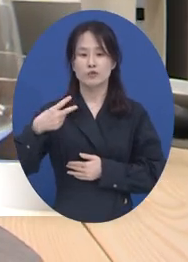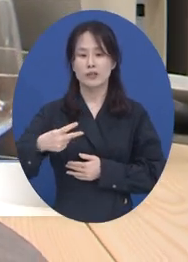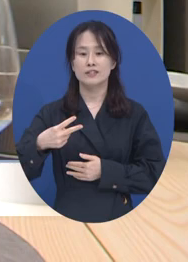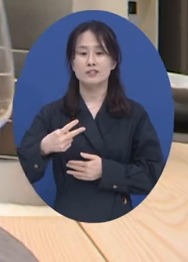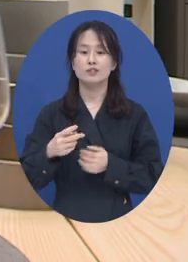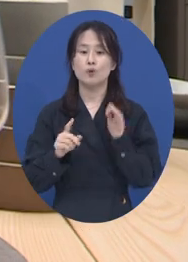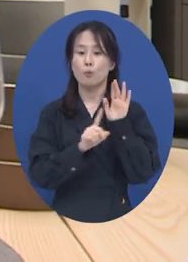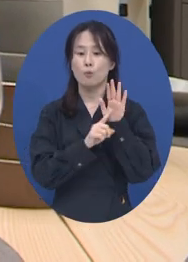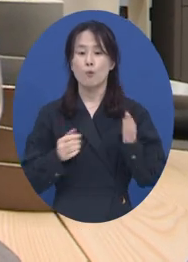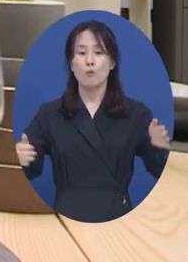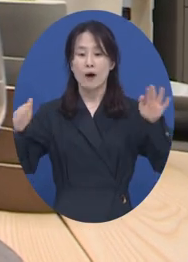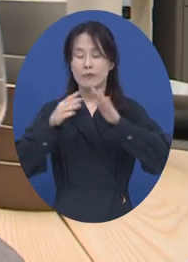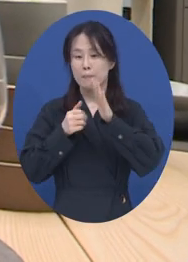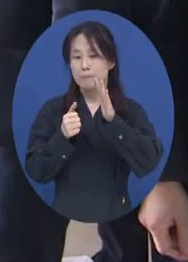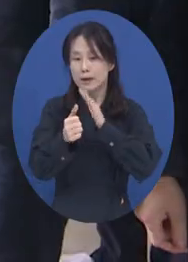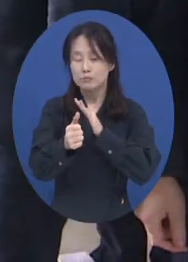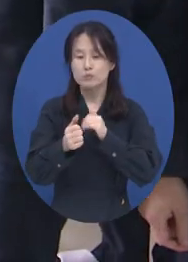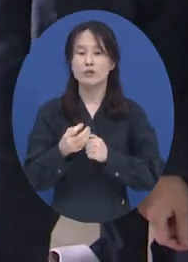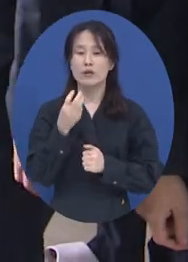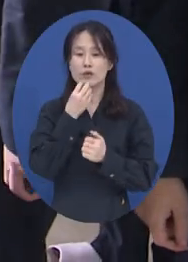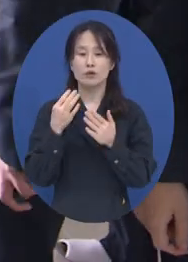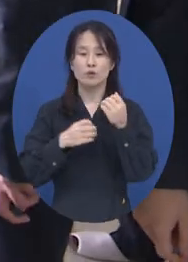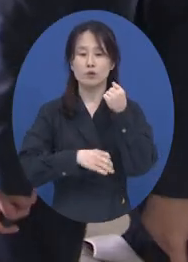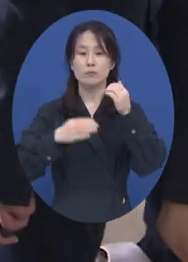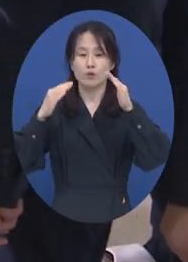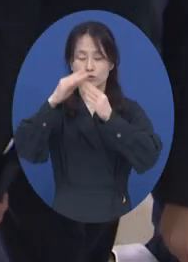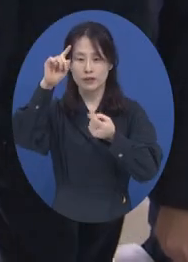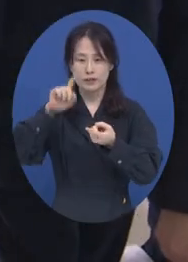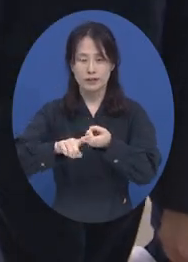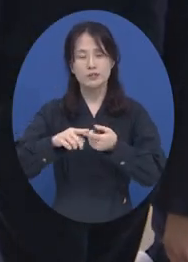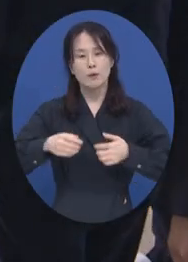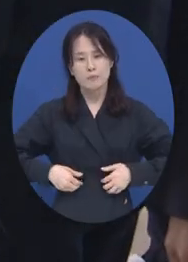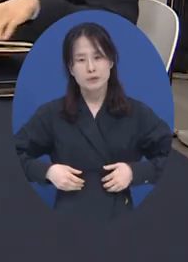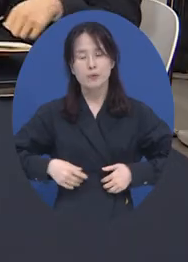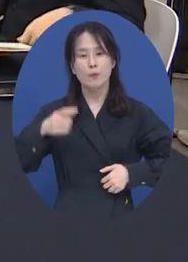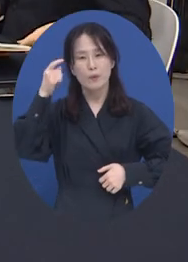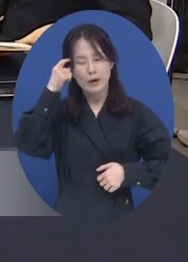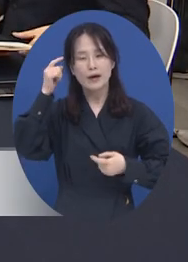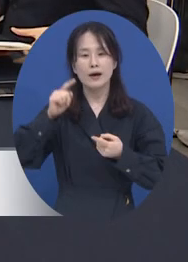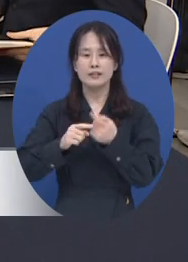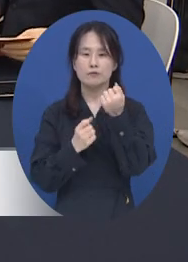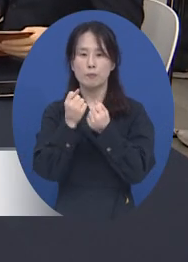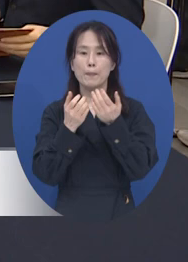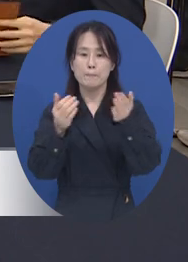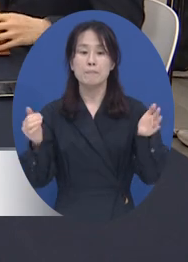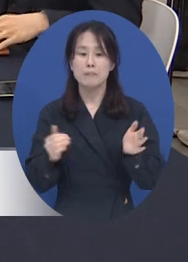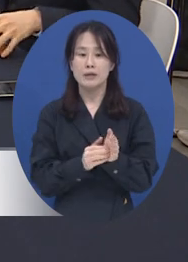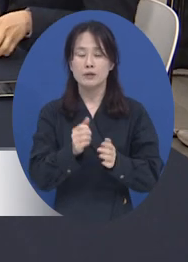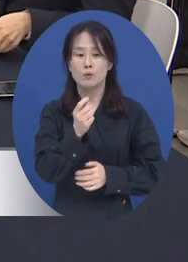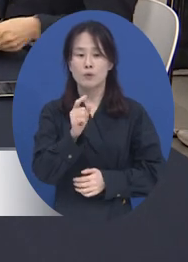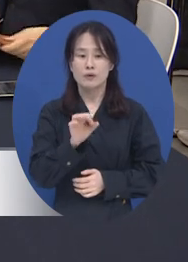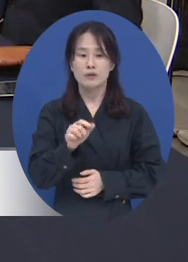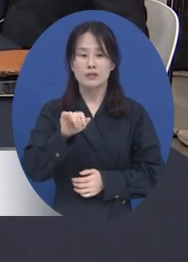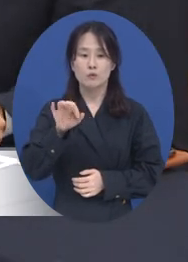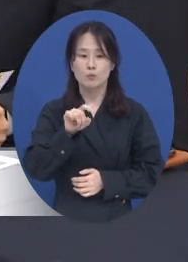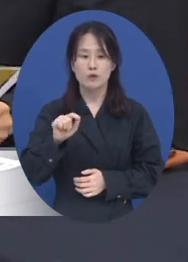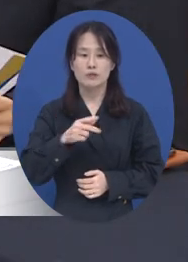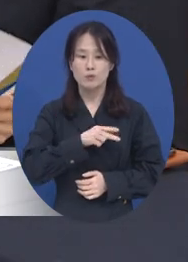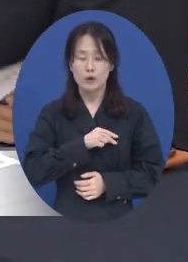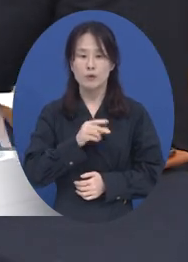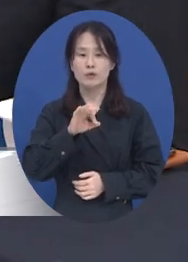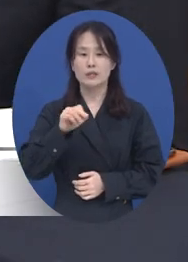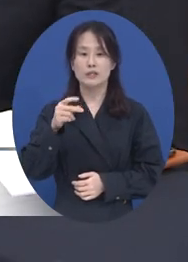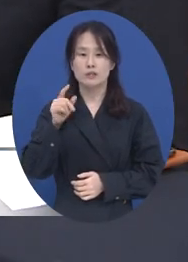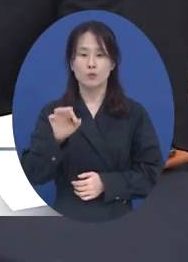방문해 경기도 기본주택의 개념과 필요성을 설명했습니다. 이 자리엔 홍기원 의원과 이규민 의원,